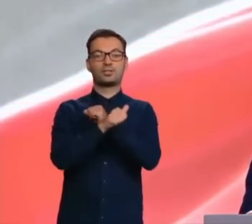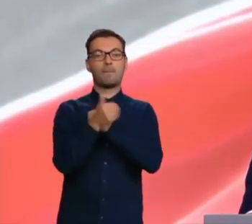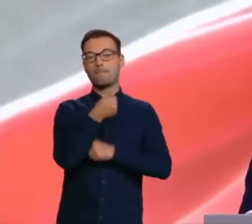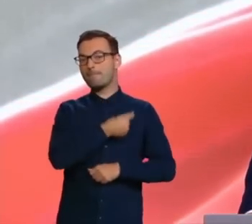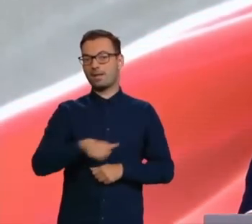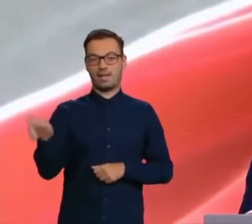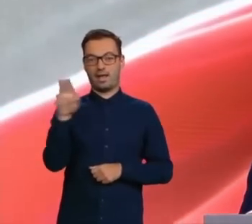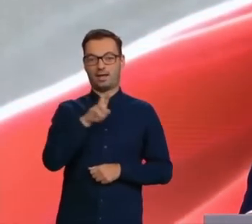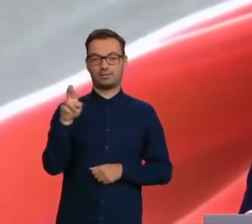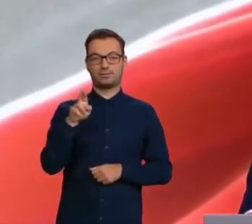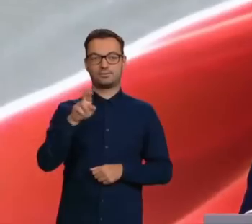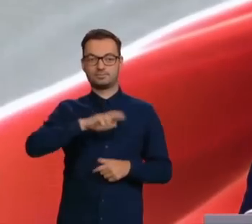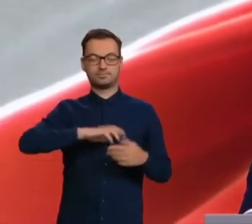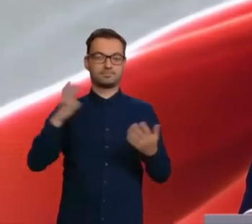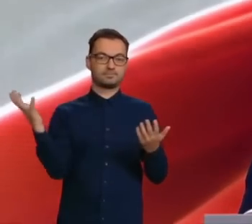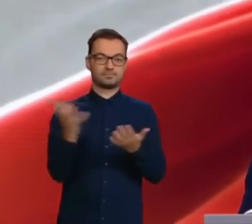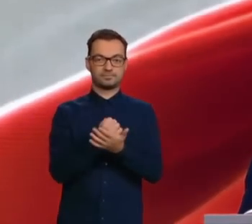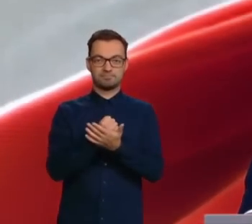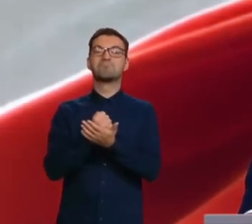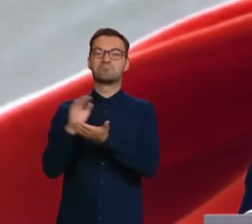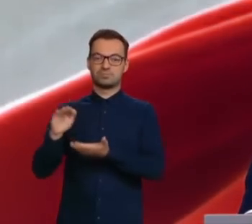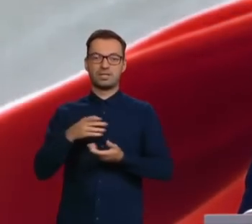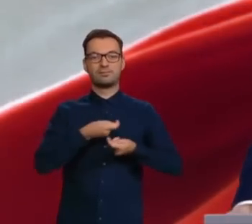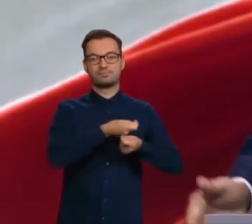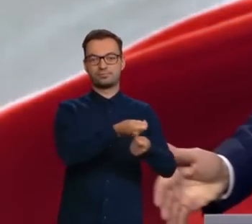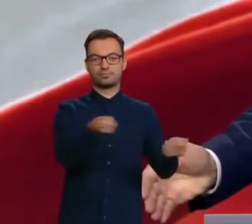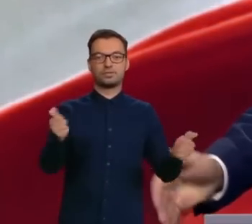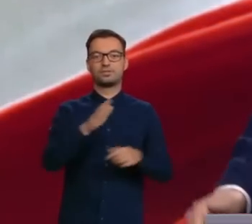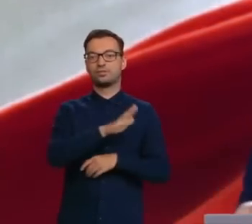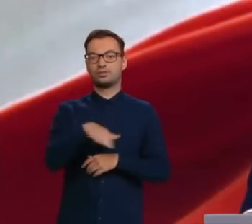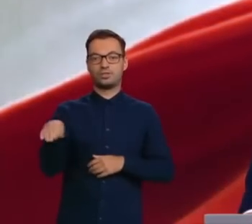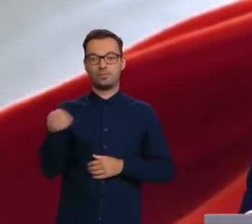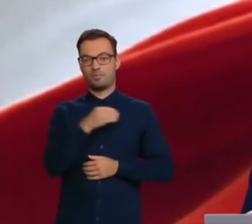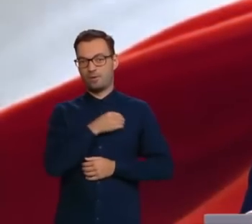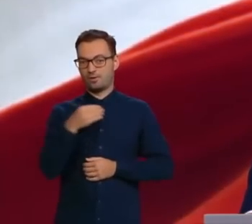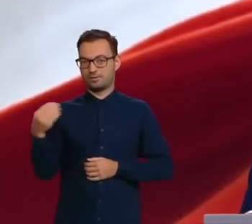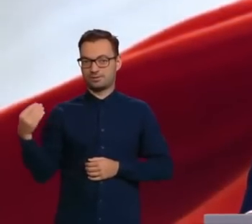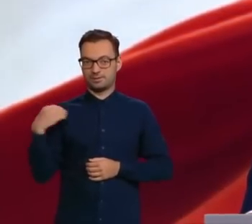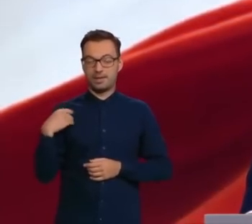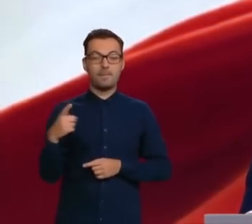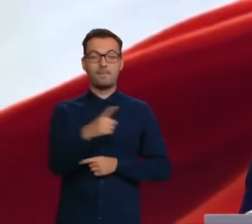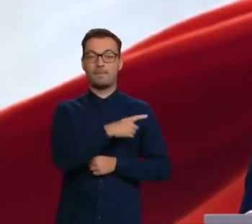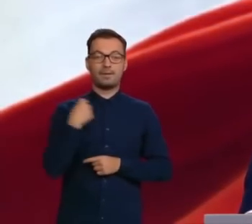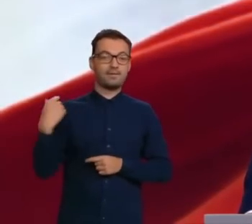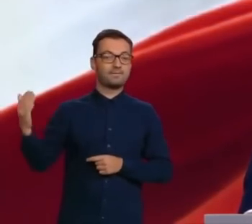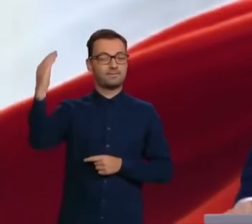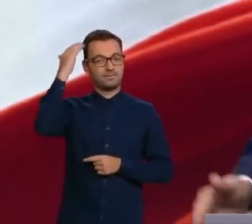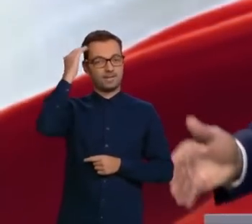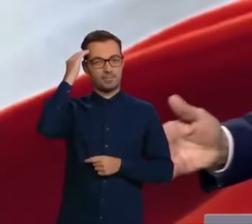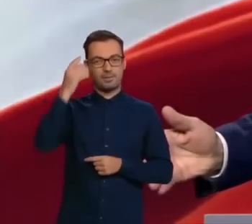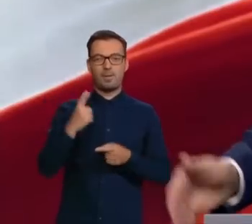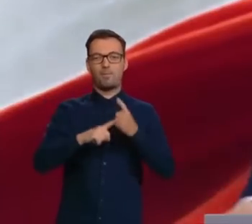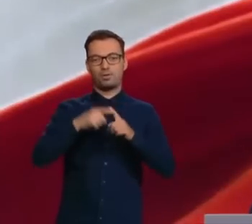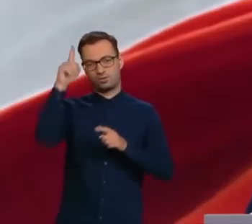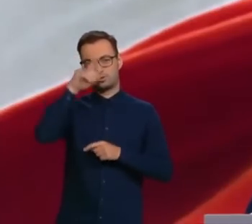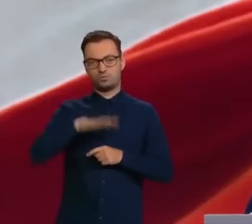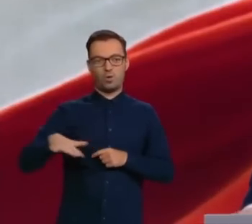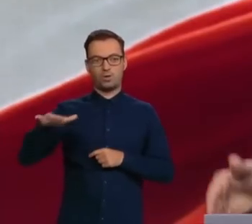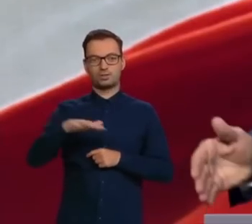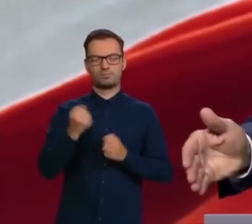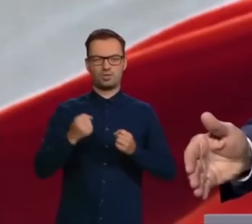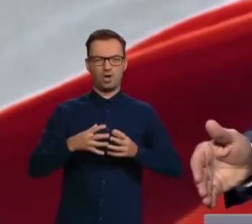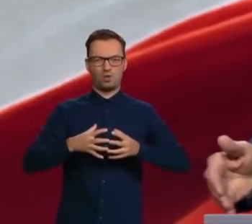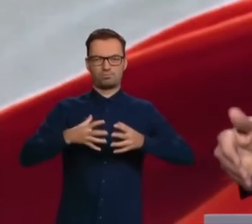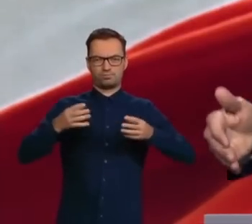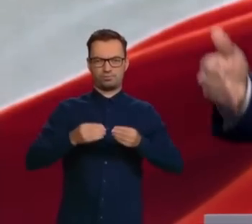miliardów zdobyli i oddaliśmy polskim dzieciom. I wiemy wszyscy, że nasza polityka społeczna jest bardzo rozbudowana.